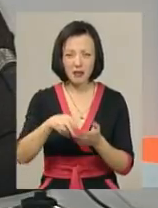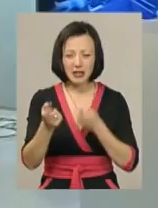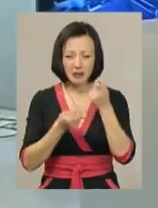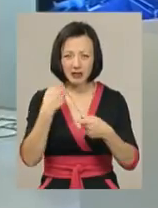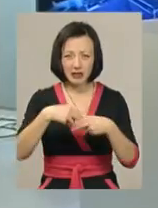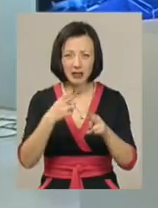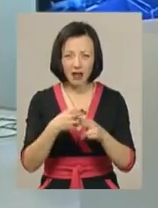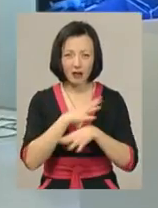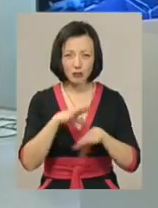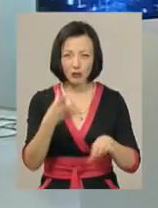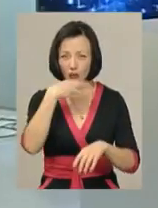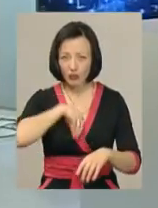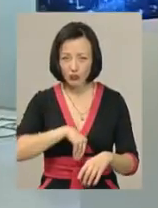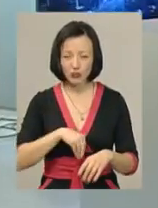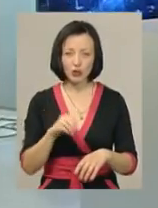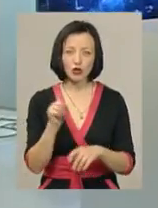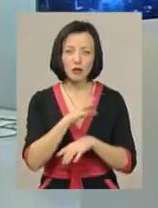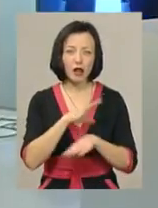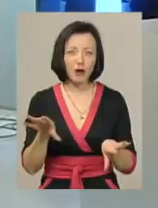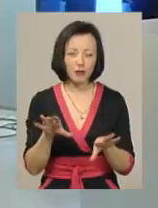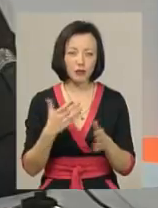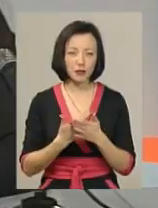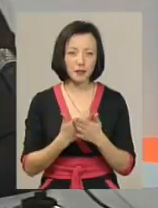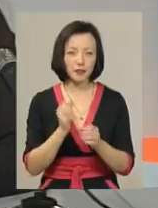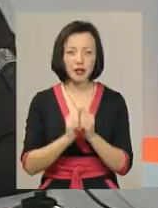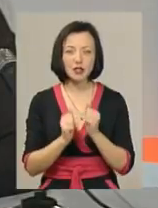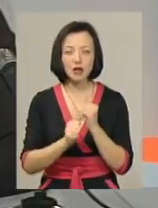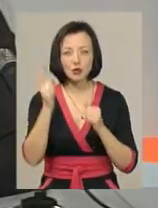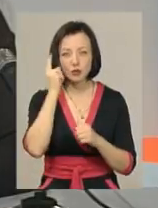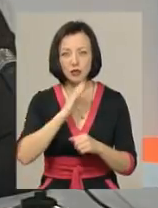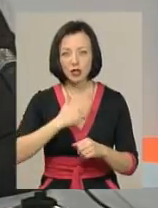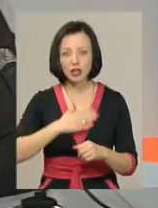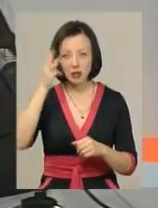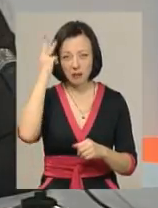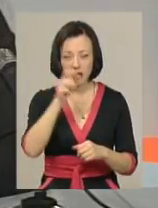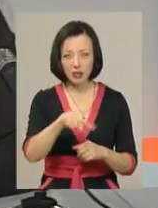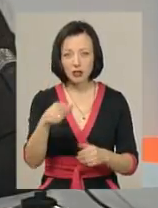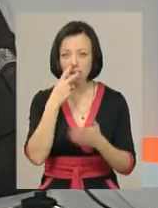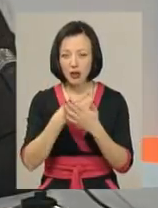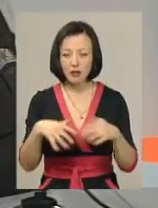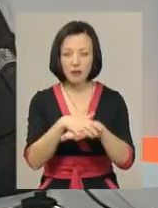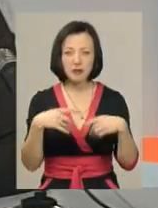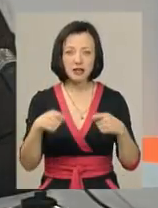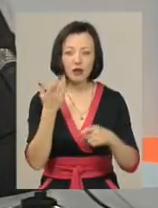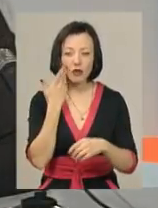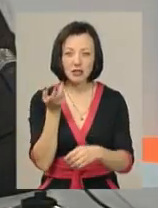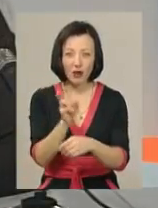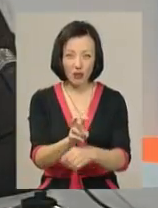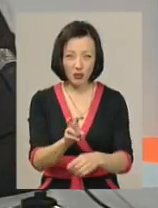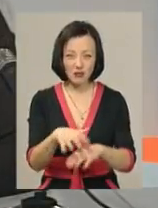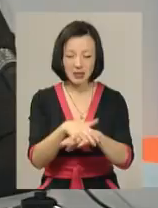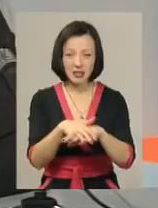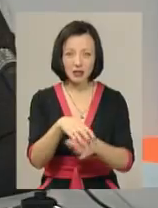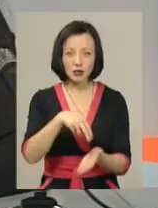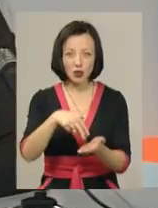ратують о щоб не було От дуже часто Я думаю наші хмельничани бачуть на базарі коли заходиш тільки в